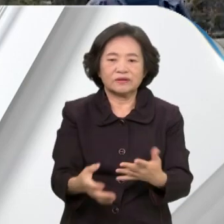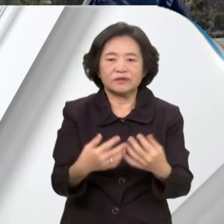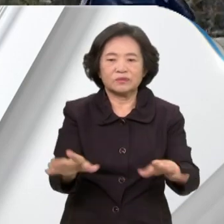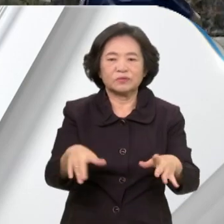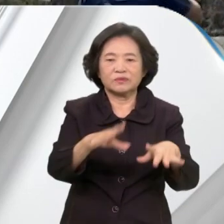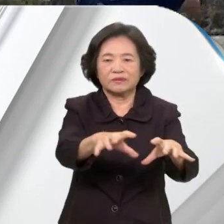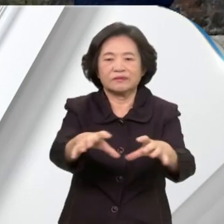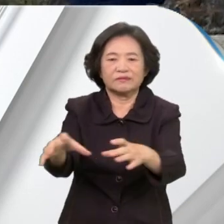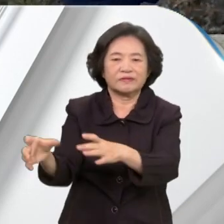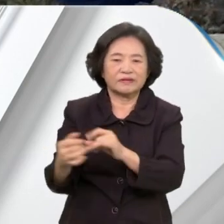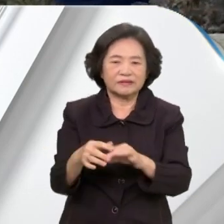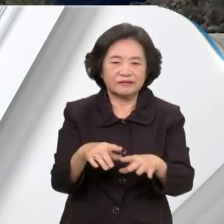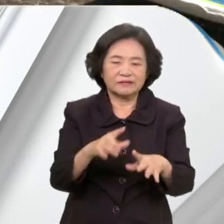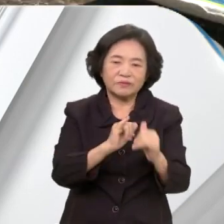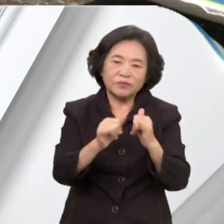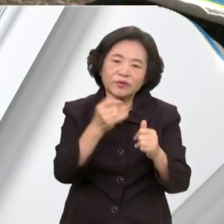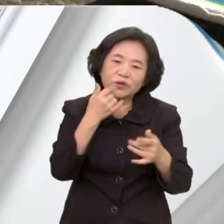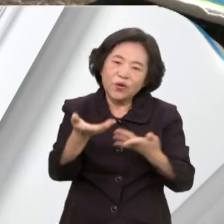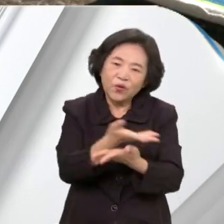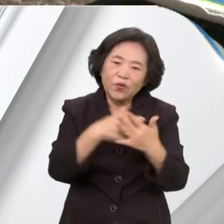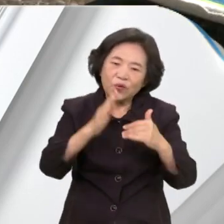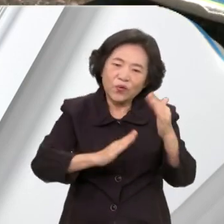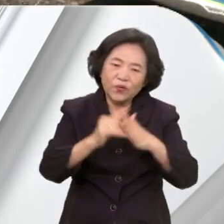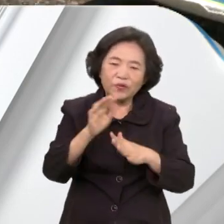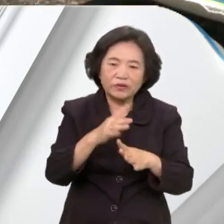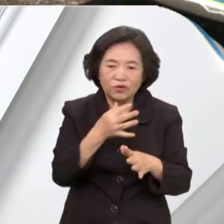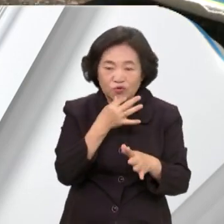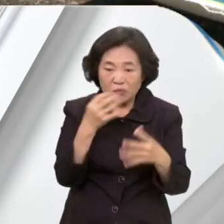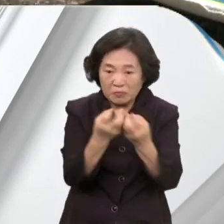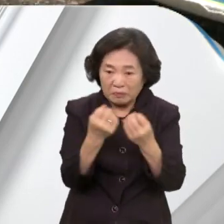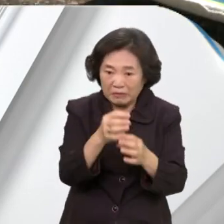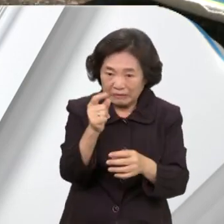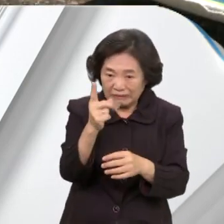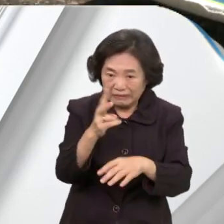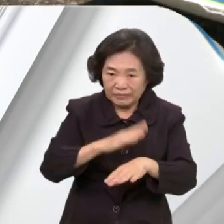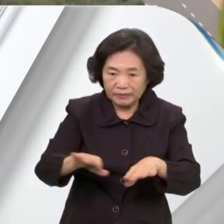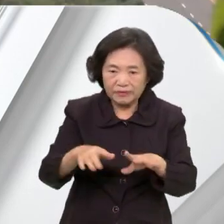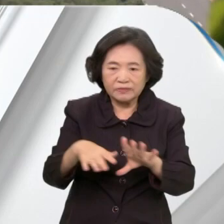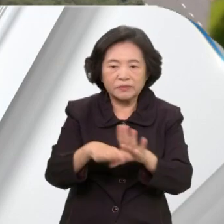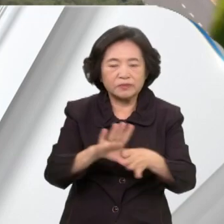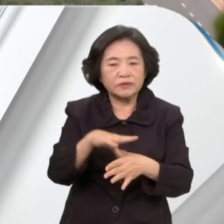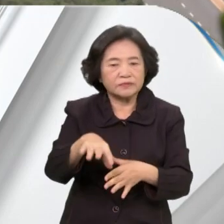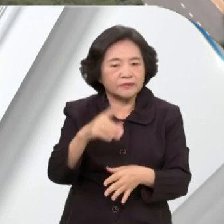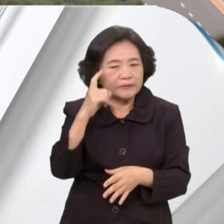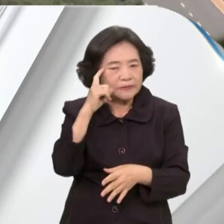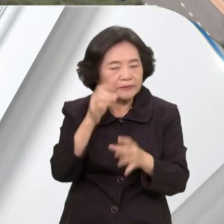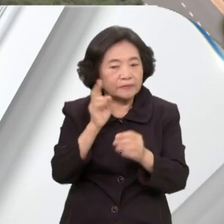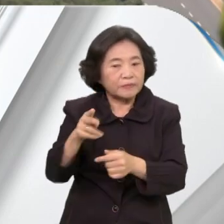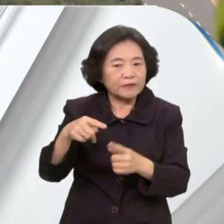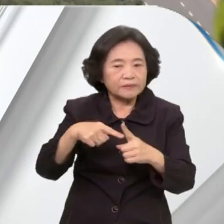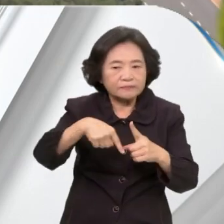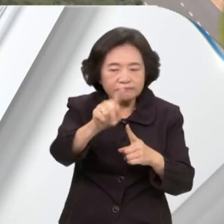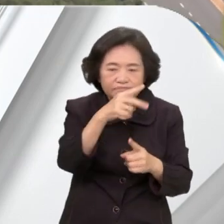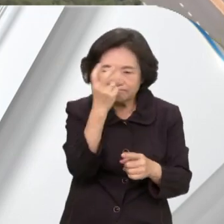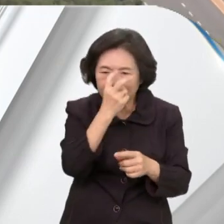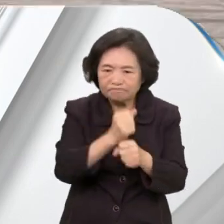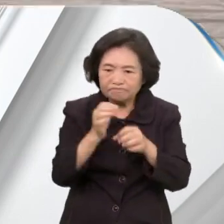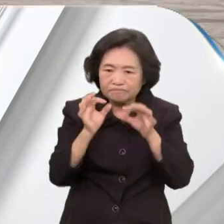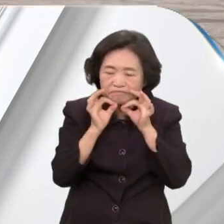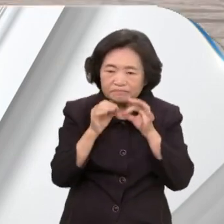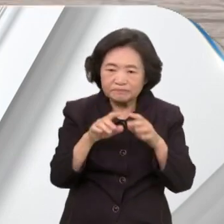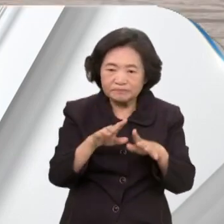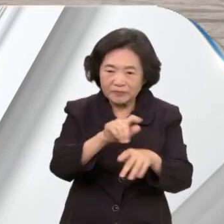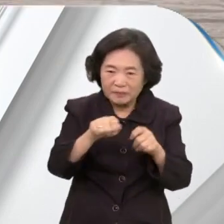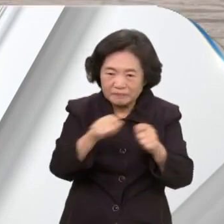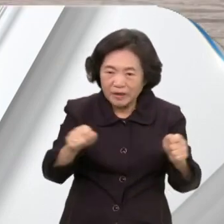术作品，都强调了民众的互动，逐渐个发生意外。同县政府文化处重新派人来巡，观察了大家